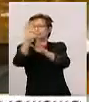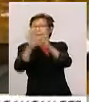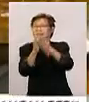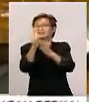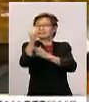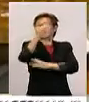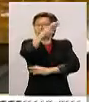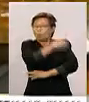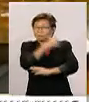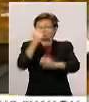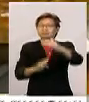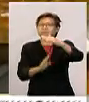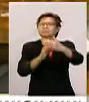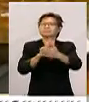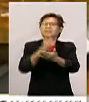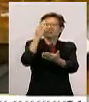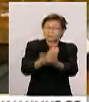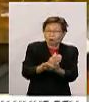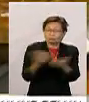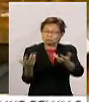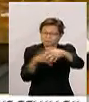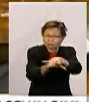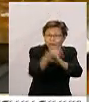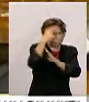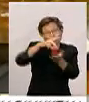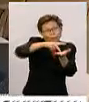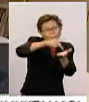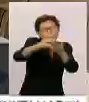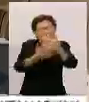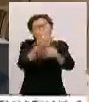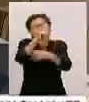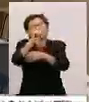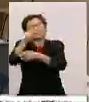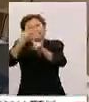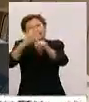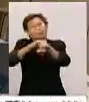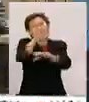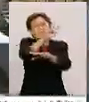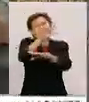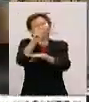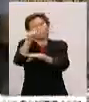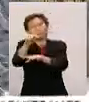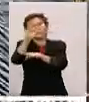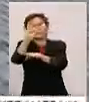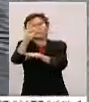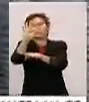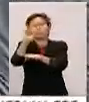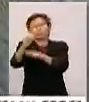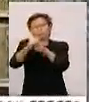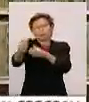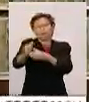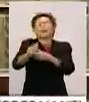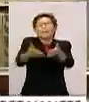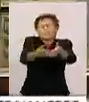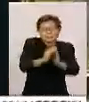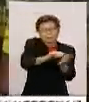RM19.25 bilion ke dalam kumpulan wang disatukan bagi tujuan bayar balik GST daripada RM82.9 bilion yang